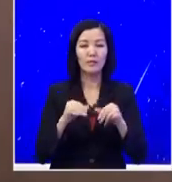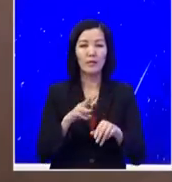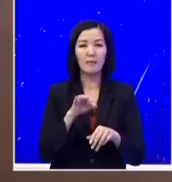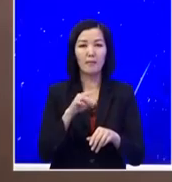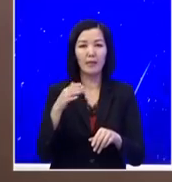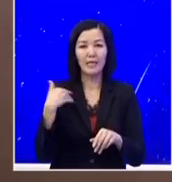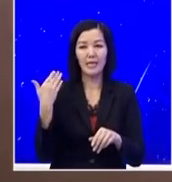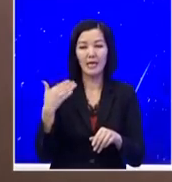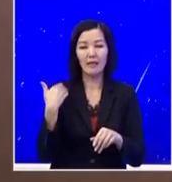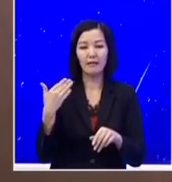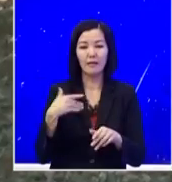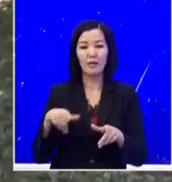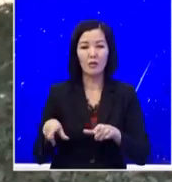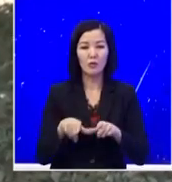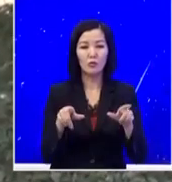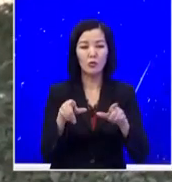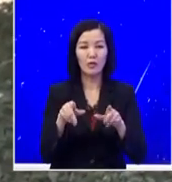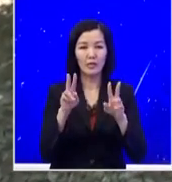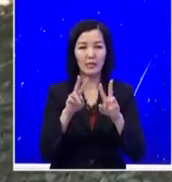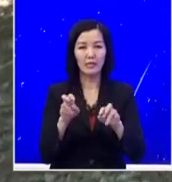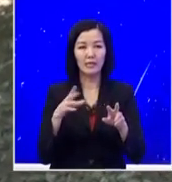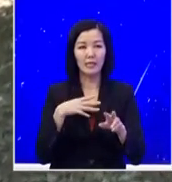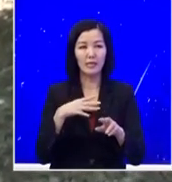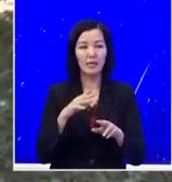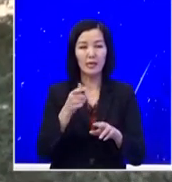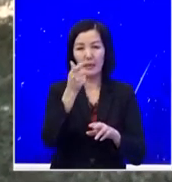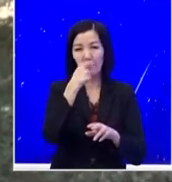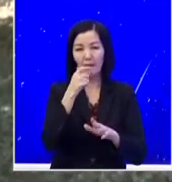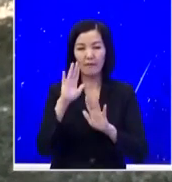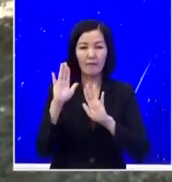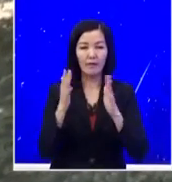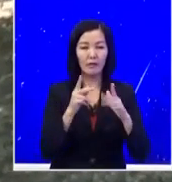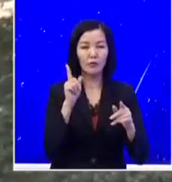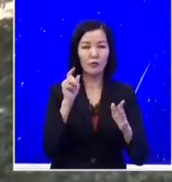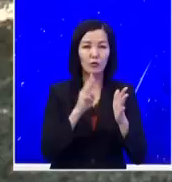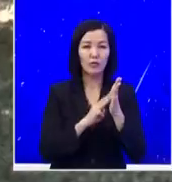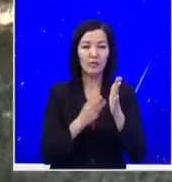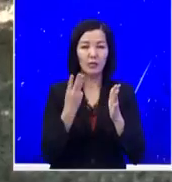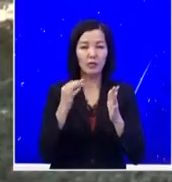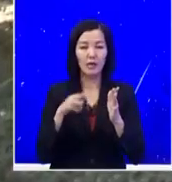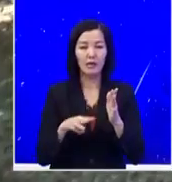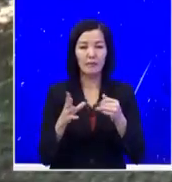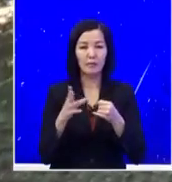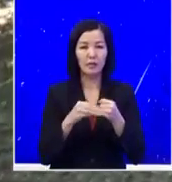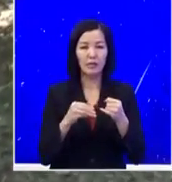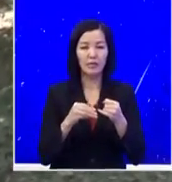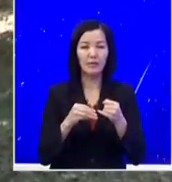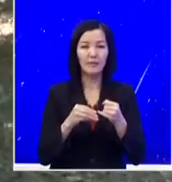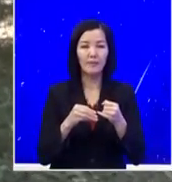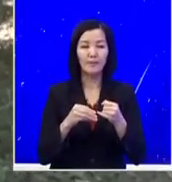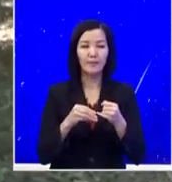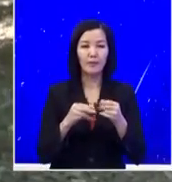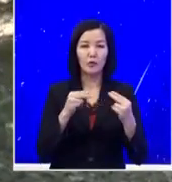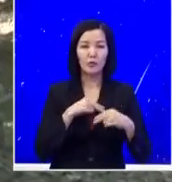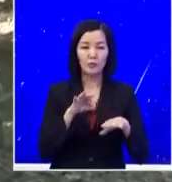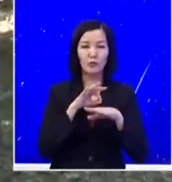минералдандырылған жолақтар тексерілді. Жаркент орман шаруашылығы қызметкерлерімен 180 шақырым жерді айдау жұмыстар жүргізілді.